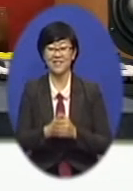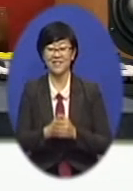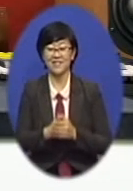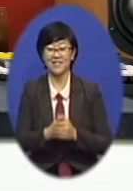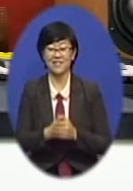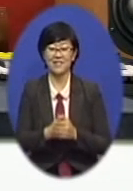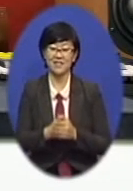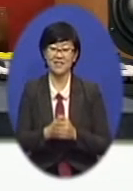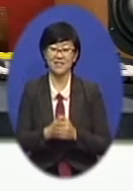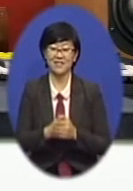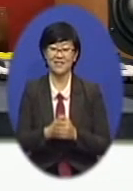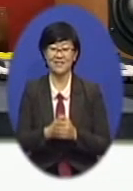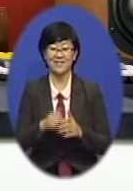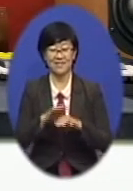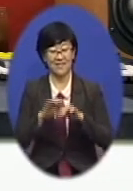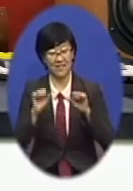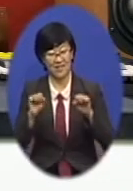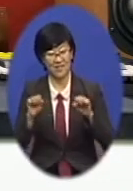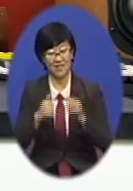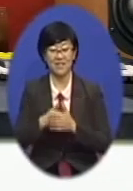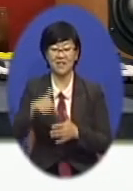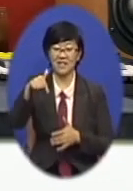아니 그런데 안녕하십니까?